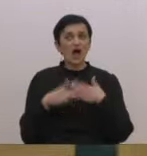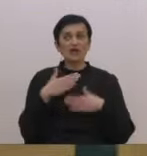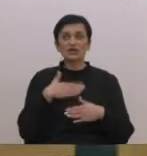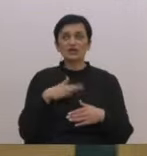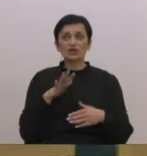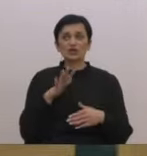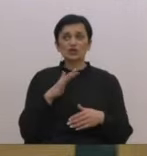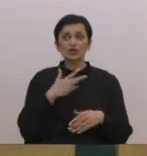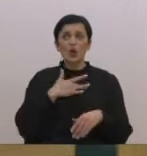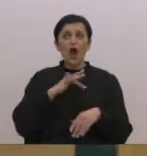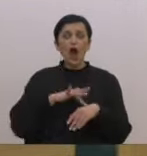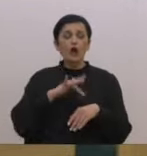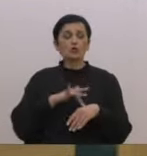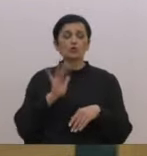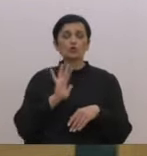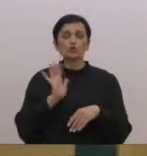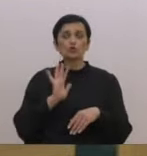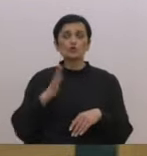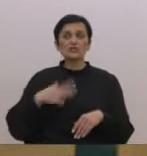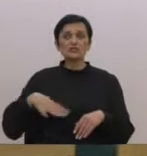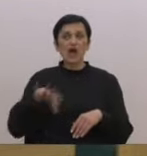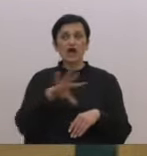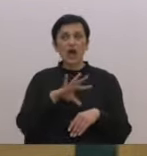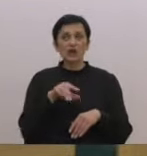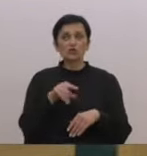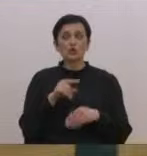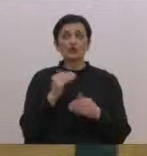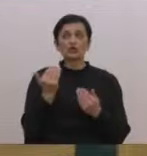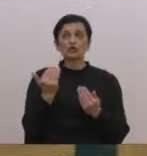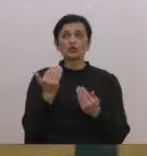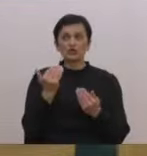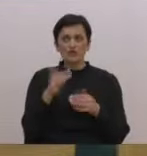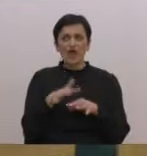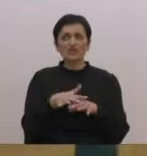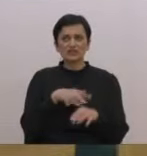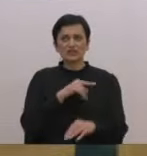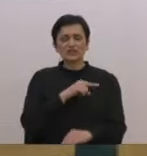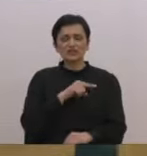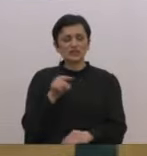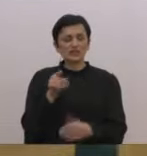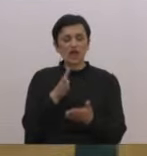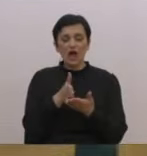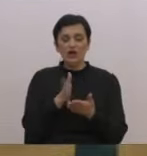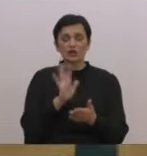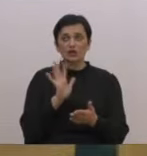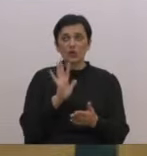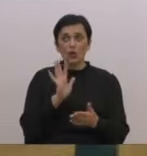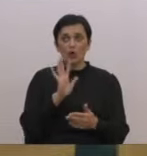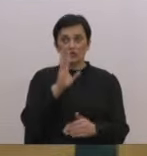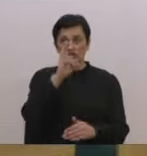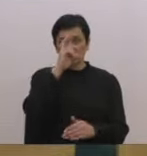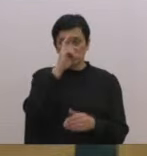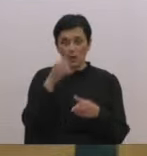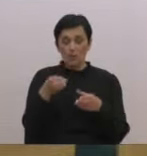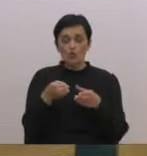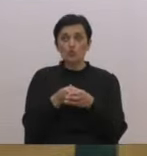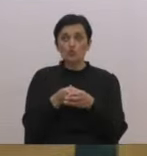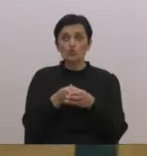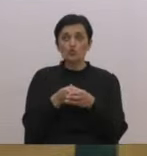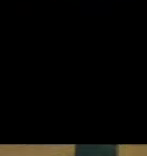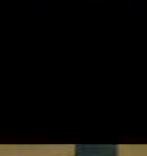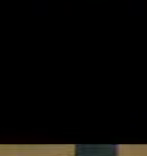ar gulshematkivlobt sakartvelos. Tkven didi khania agar akhart sakhelisuflebo gundis